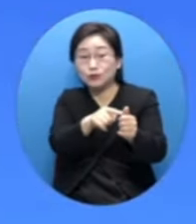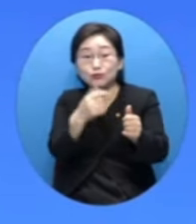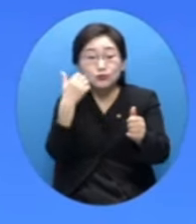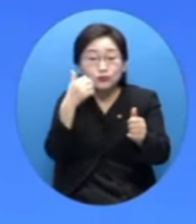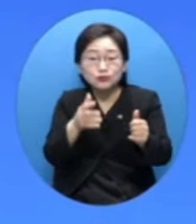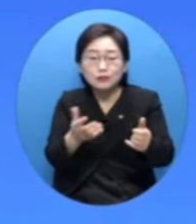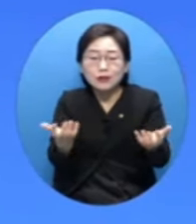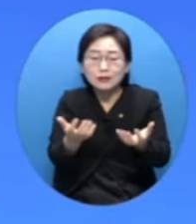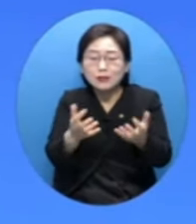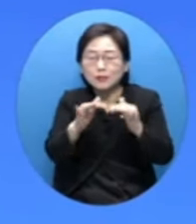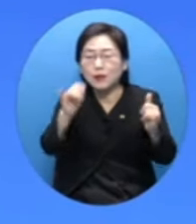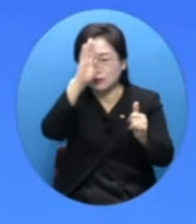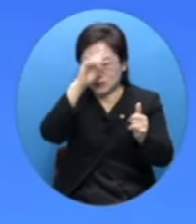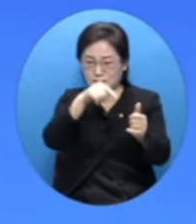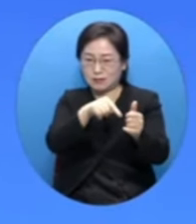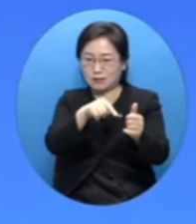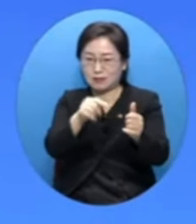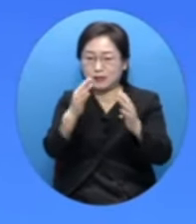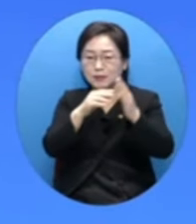식사하셨습니다.